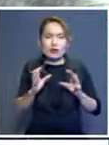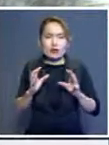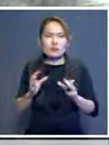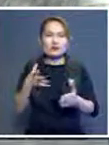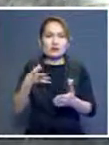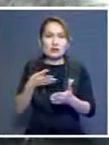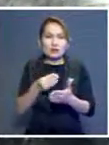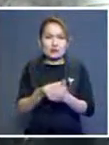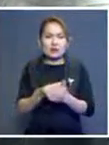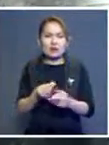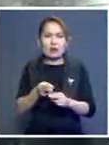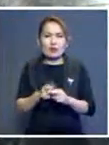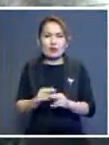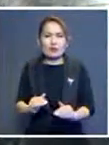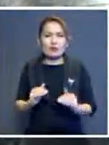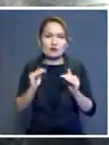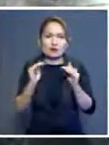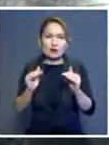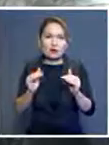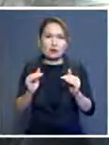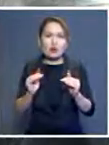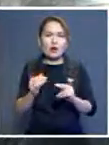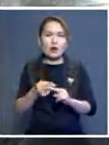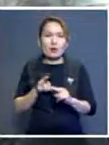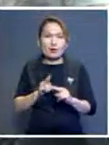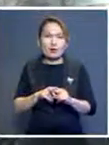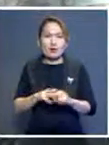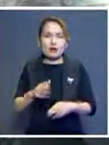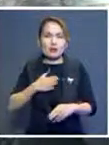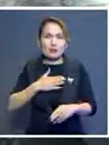байланысты 40-50% көтерілген себебі бойынша осындай шешімге келді.